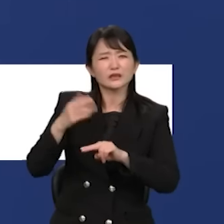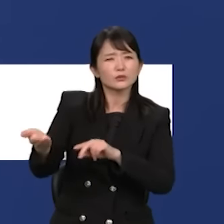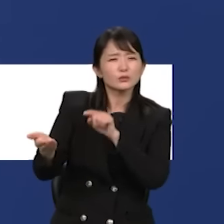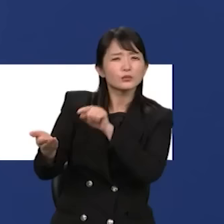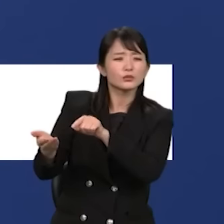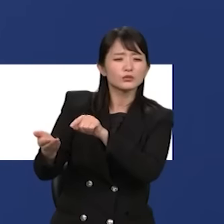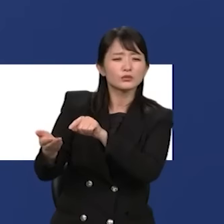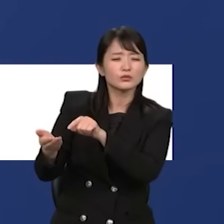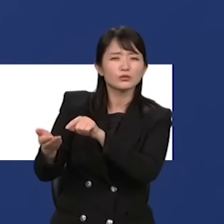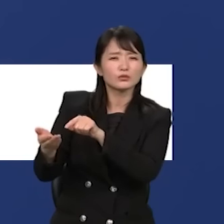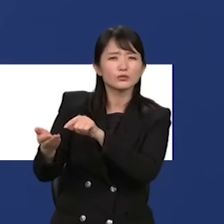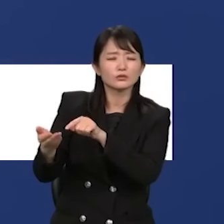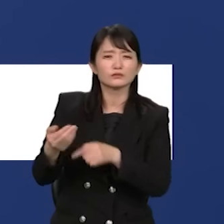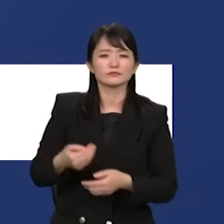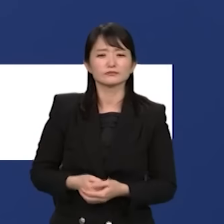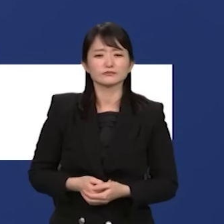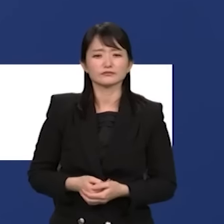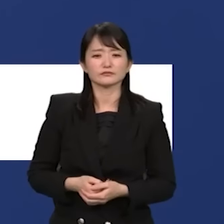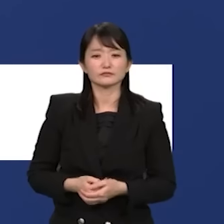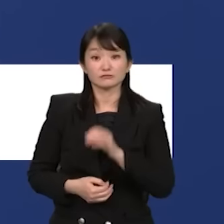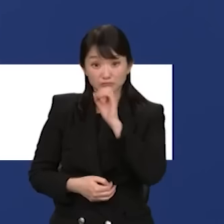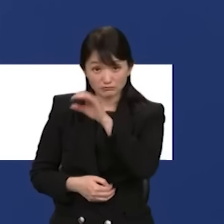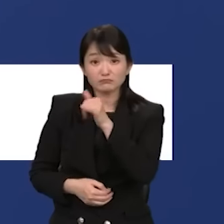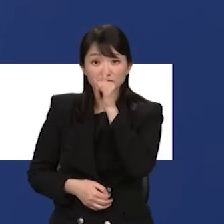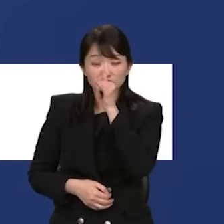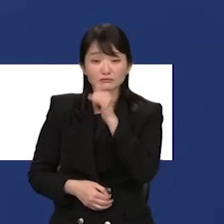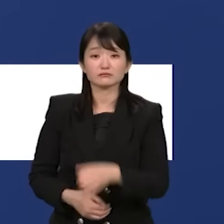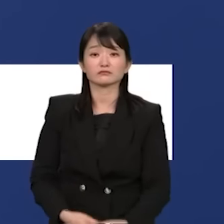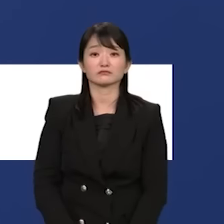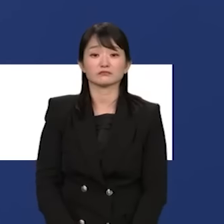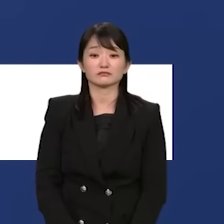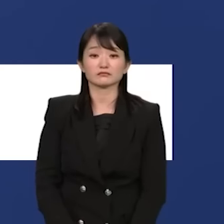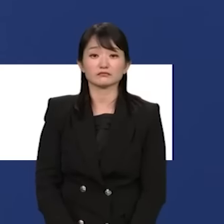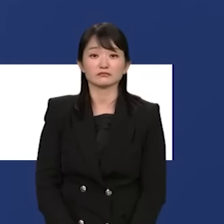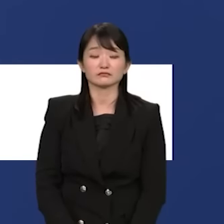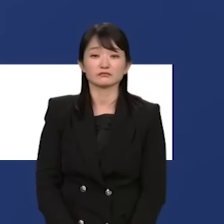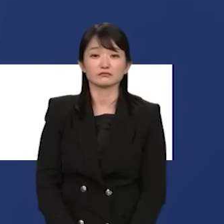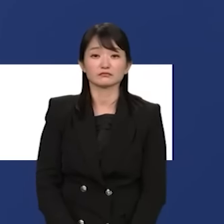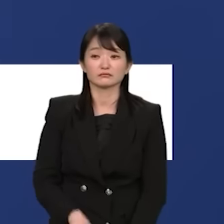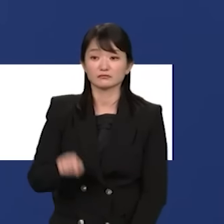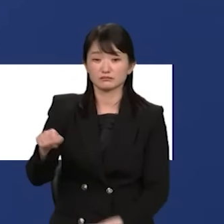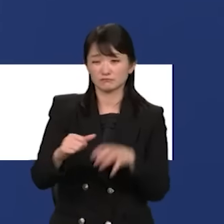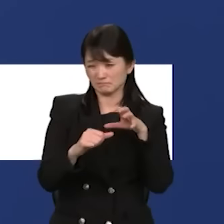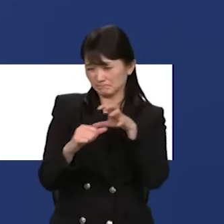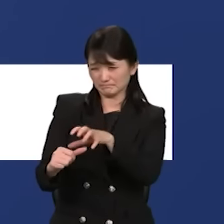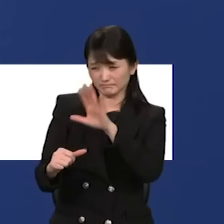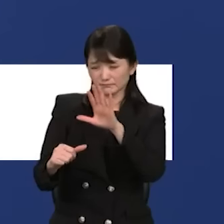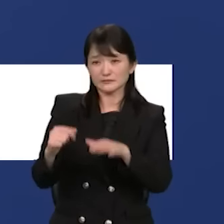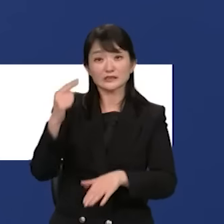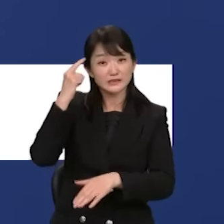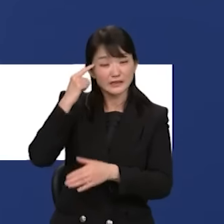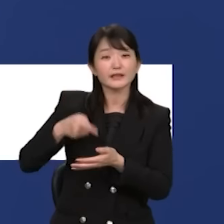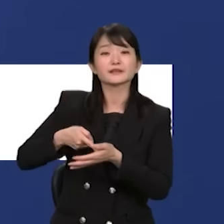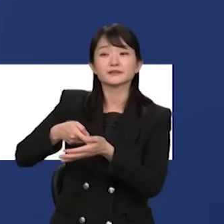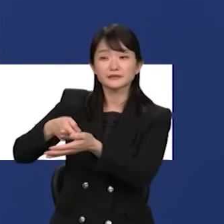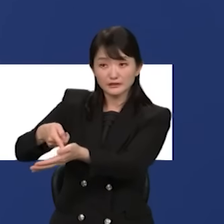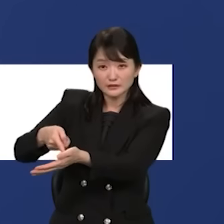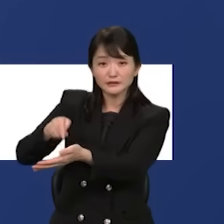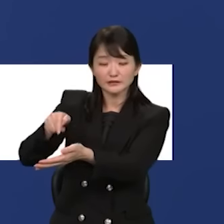그렇게 저 사실 얘기할 수도 있죠. 그게 무슨 뭐 외압이 아니라 의견을 얘기하는 거지만